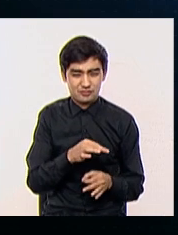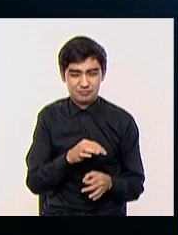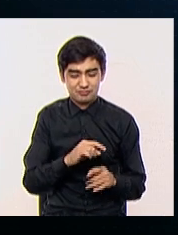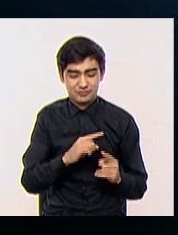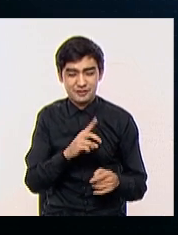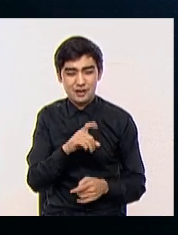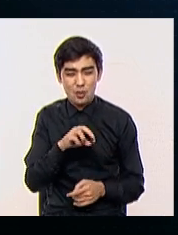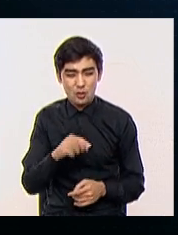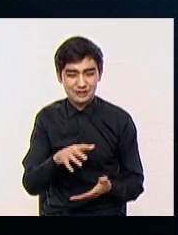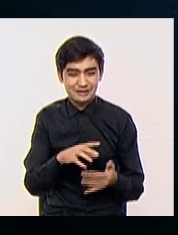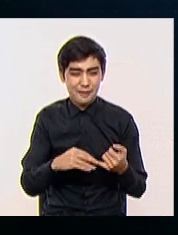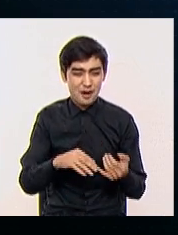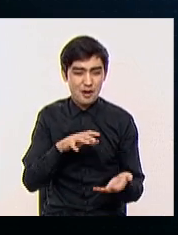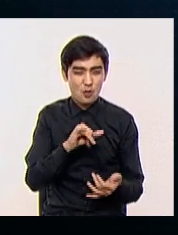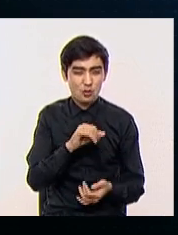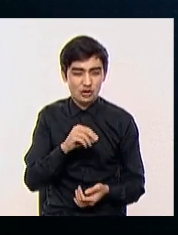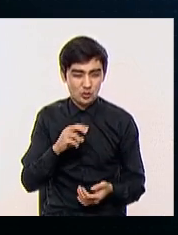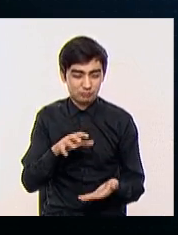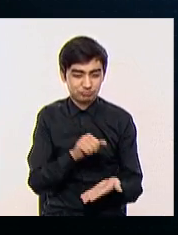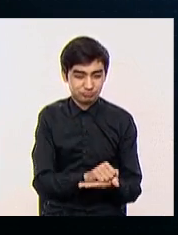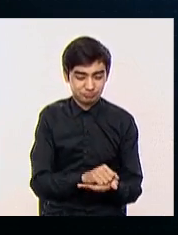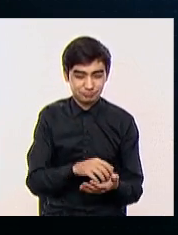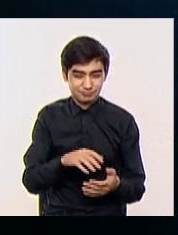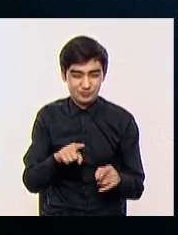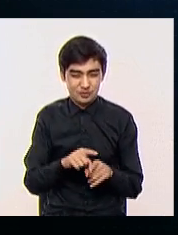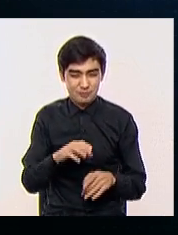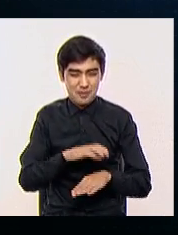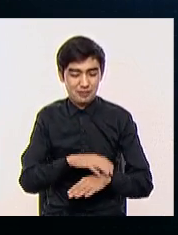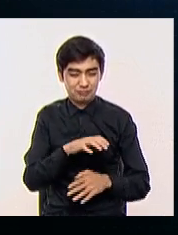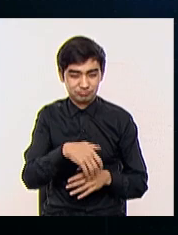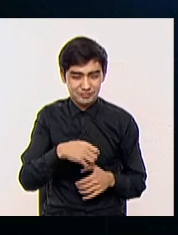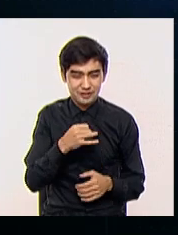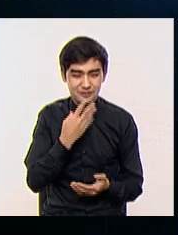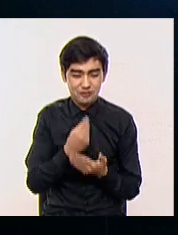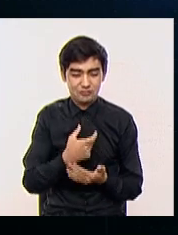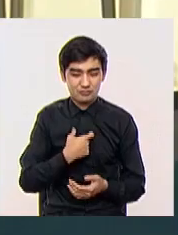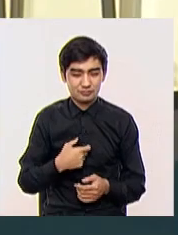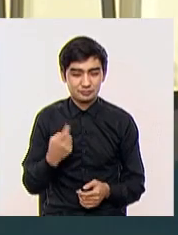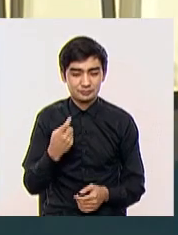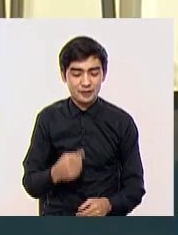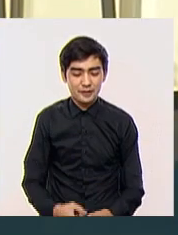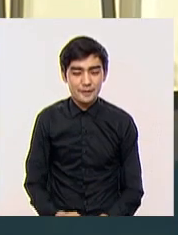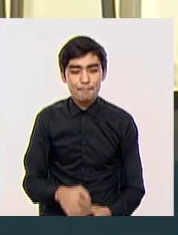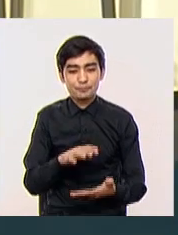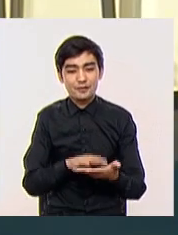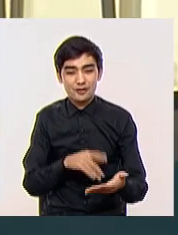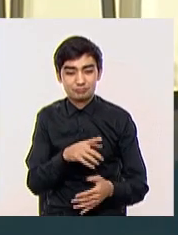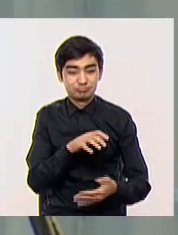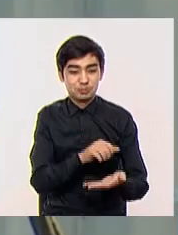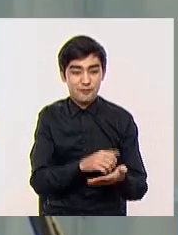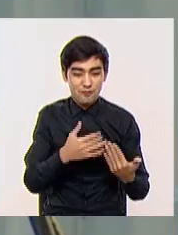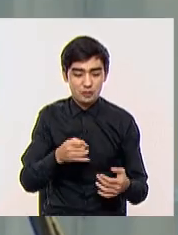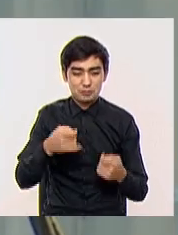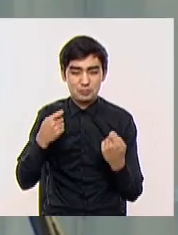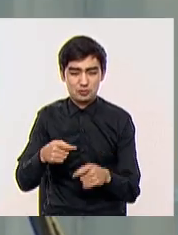залогового имущества в виде земельного участка и обратил данный земельный участок в свою собственность. Дальше уже залоговое имущество